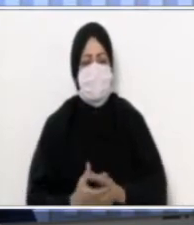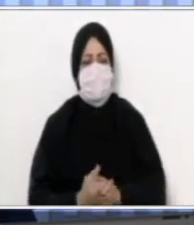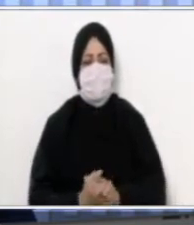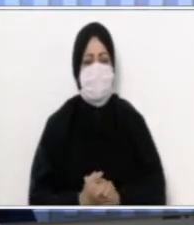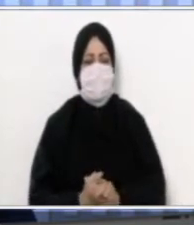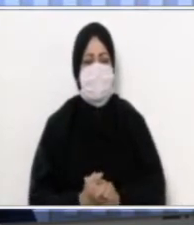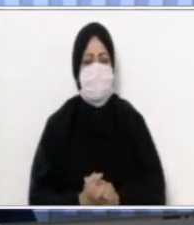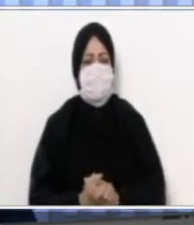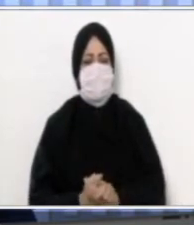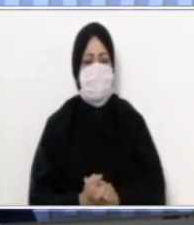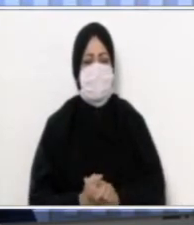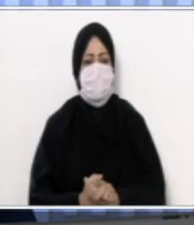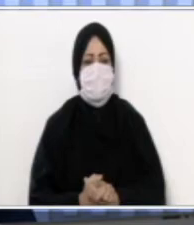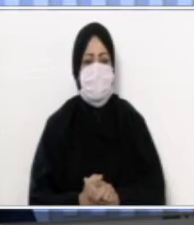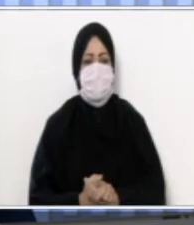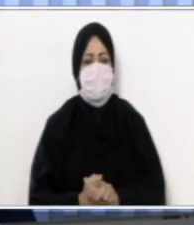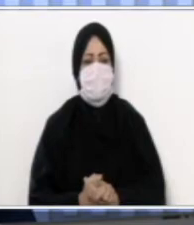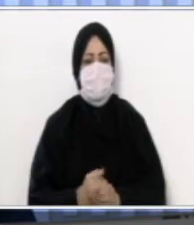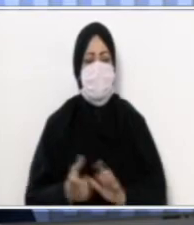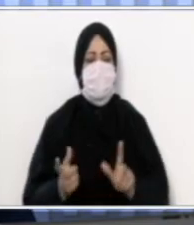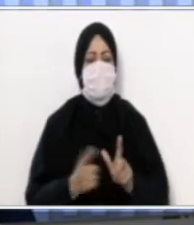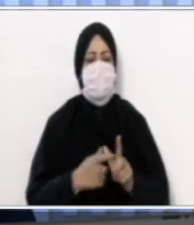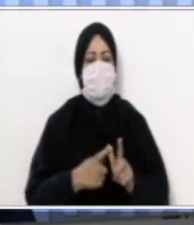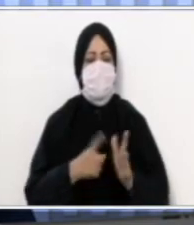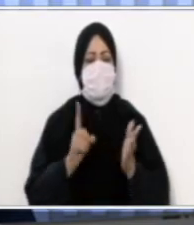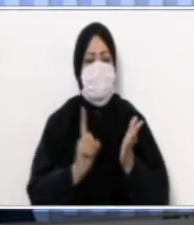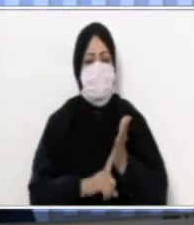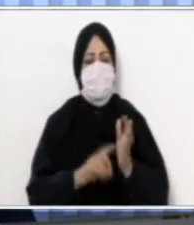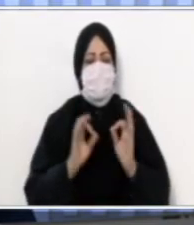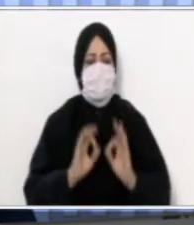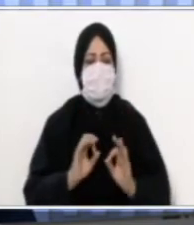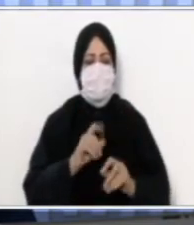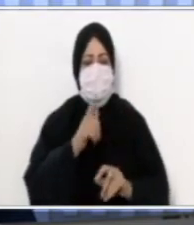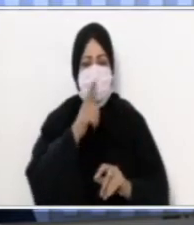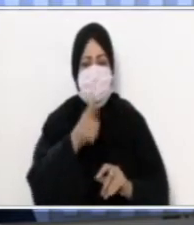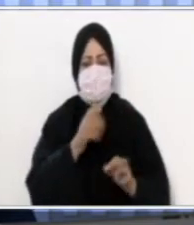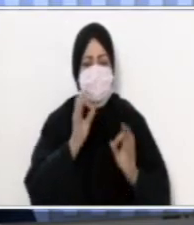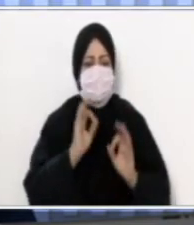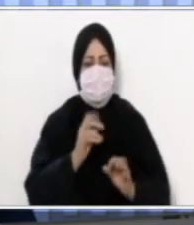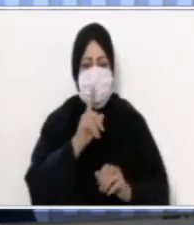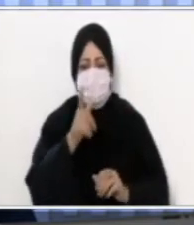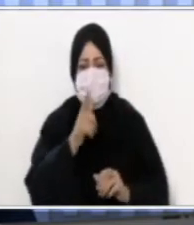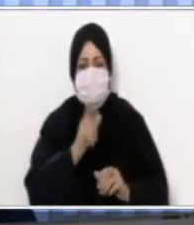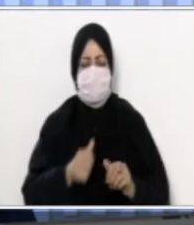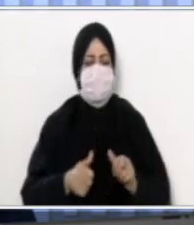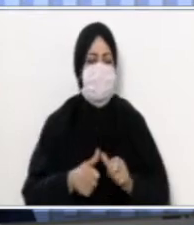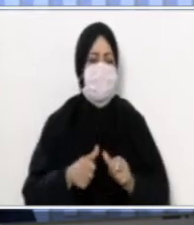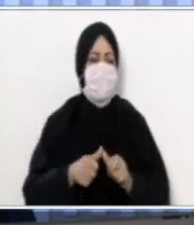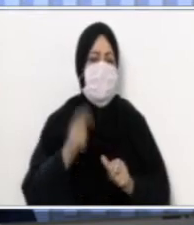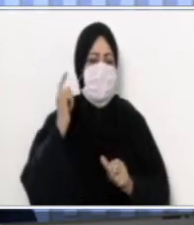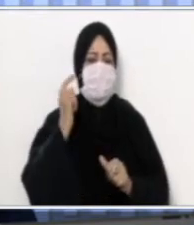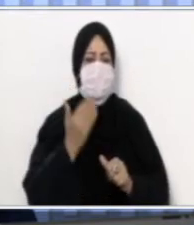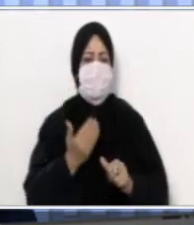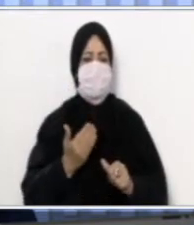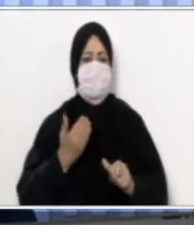الأذان الأول قبل الفجر، يعني قبل دخول الوقت الفعلي للصلاة. الأذان الثاني هو الأذان الذي